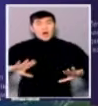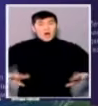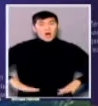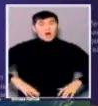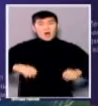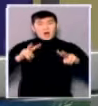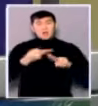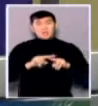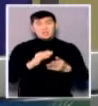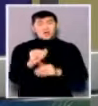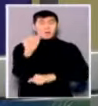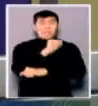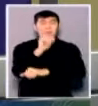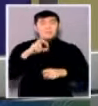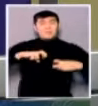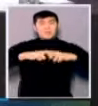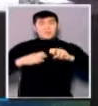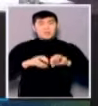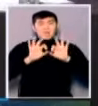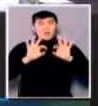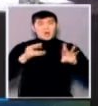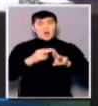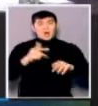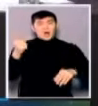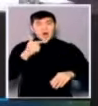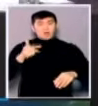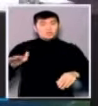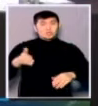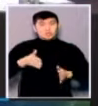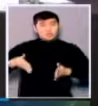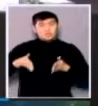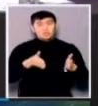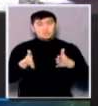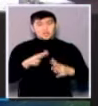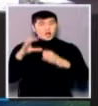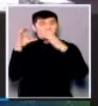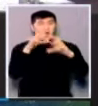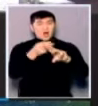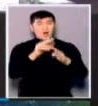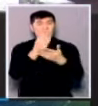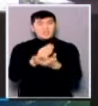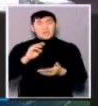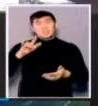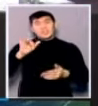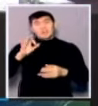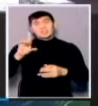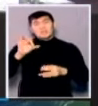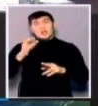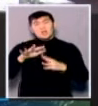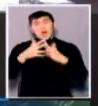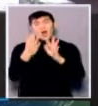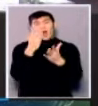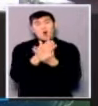алдында қоғамдық көлік мәселесін көтерді. Атырау екі ортада жүріп жүрген маршрут жол бойындағы Жалғансай, Сарайшық, Бейбарыс,